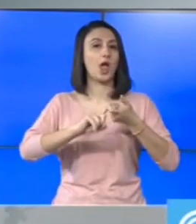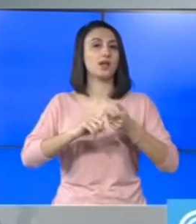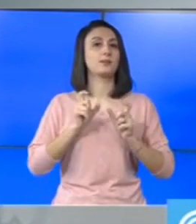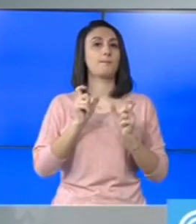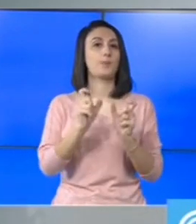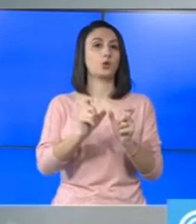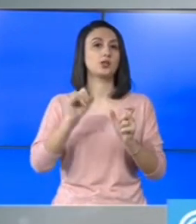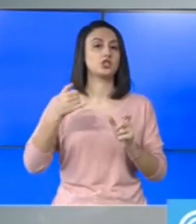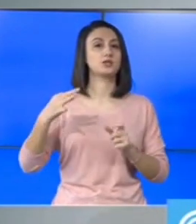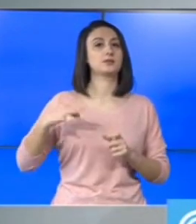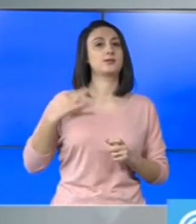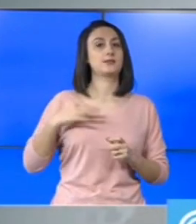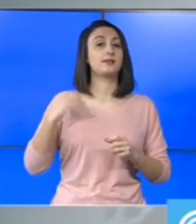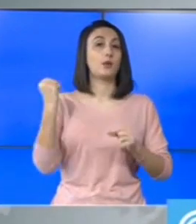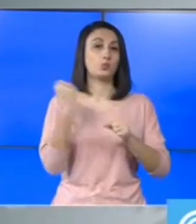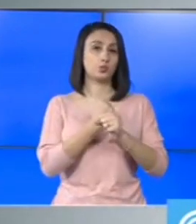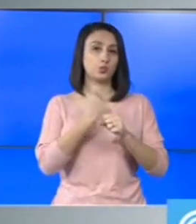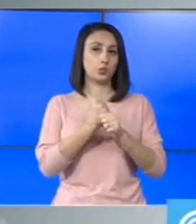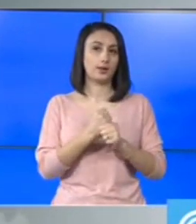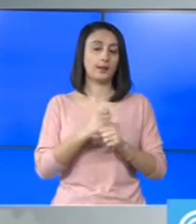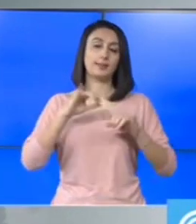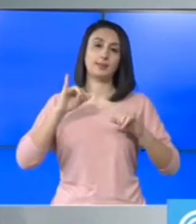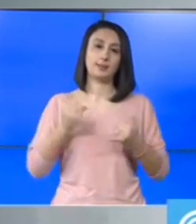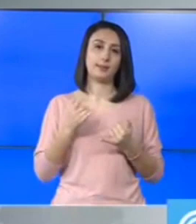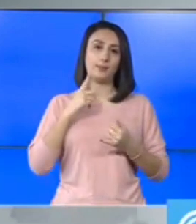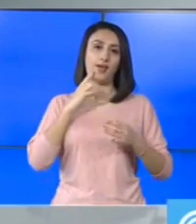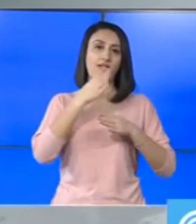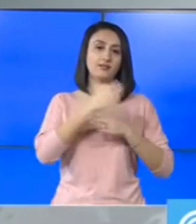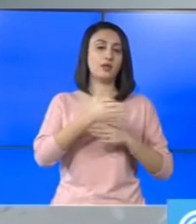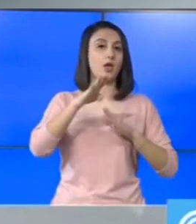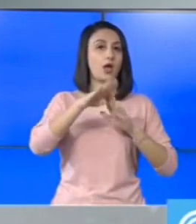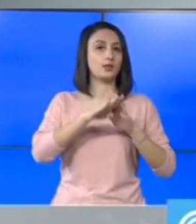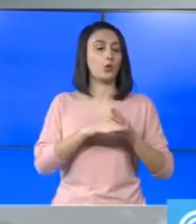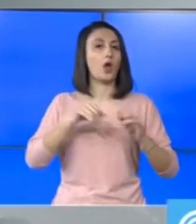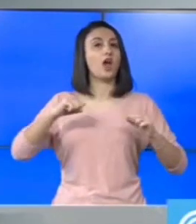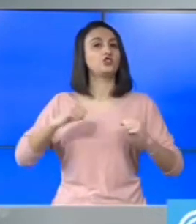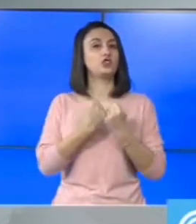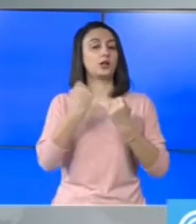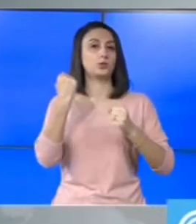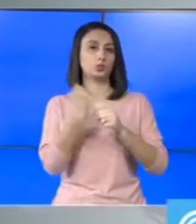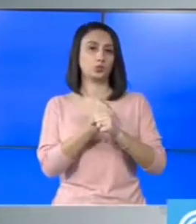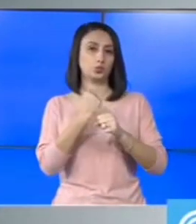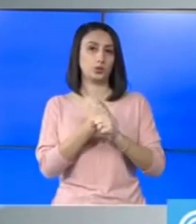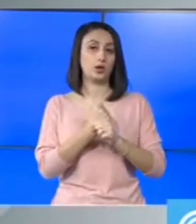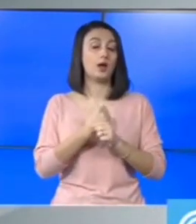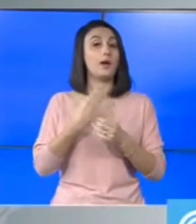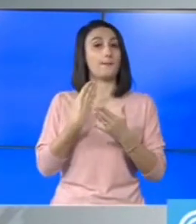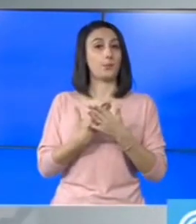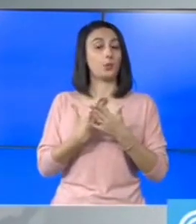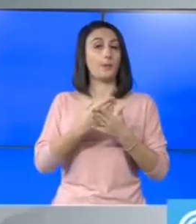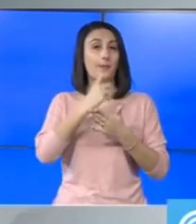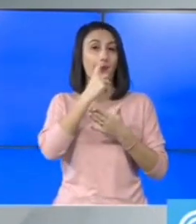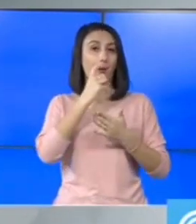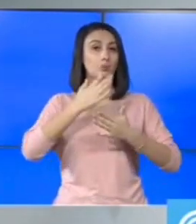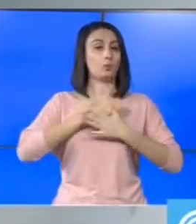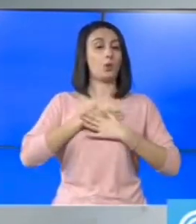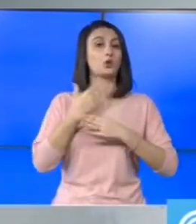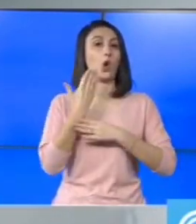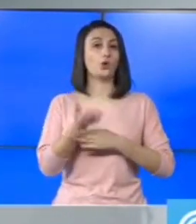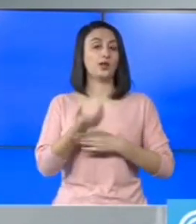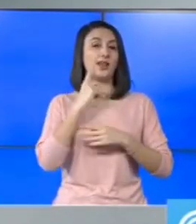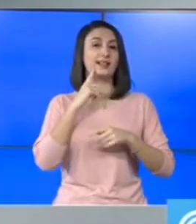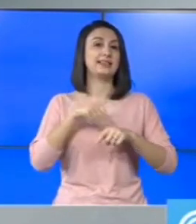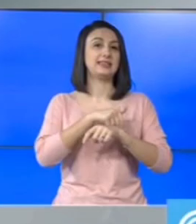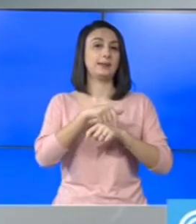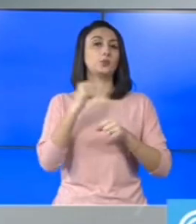securitate și Sănătate în Muncă incidentul intră în categoria accidentelor de muncă pentru că bărbatul mort la hotel Era în